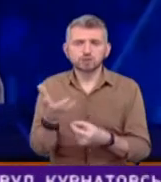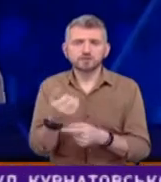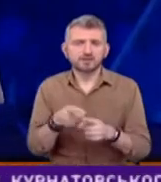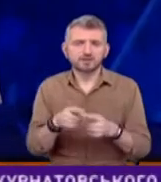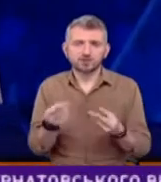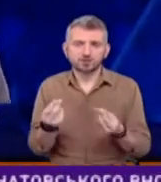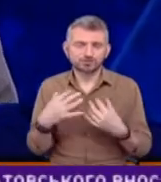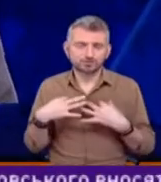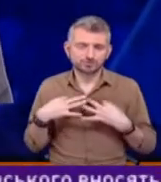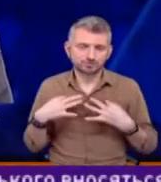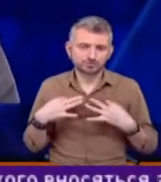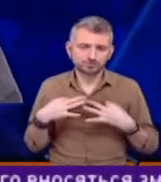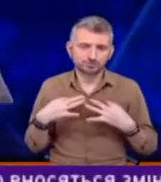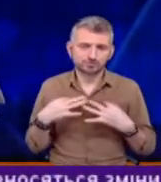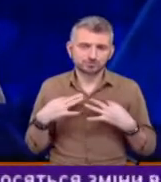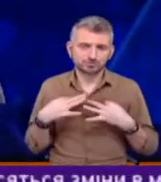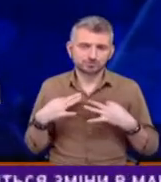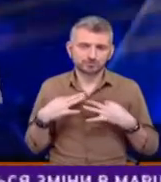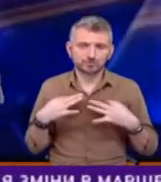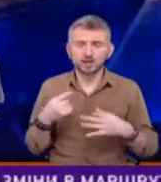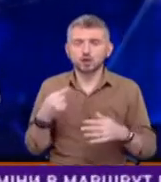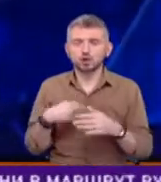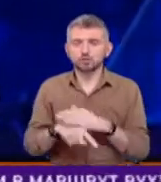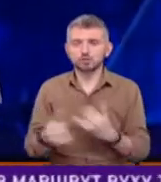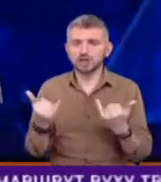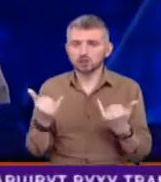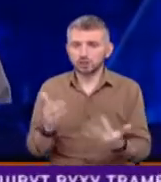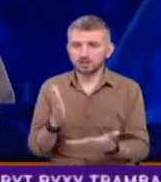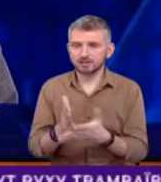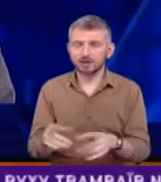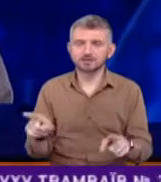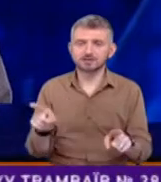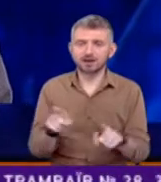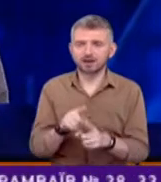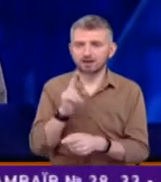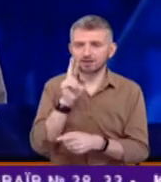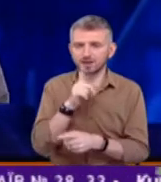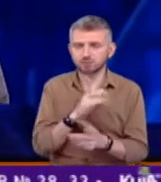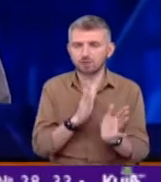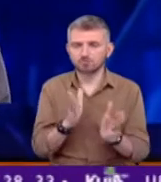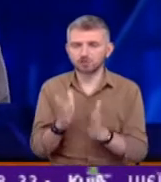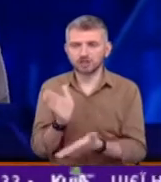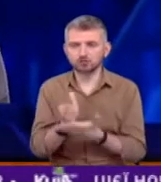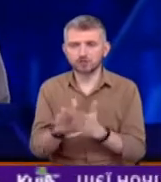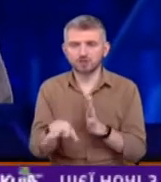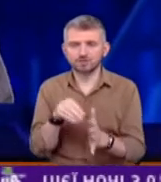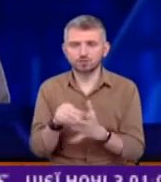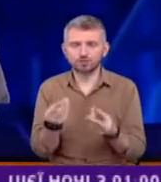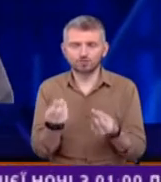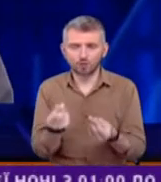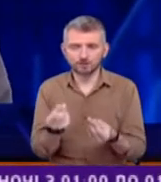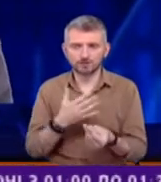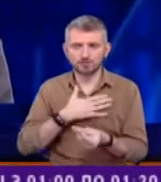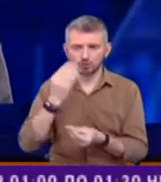гроші, це взагалі абсолютно його не стосується. Тому на сьогодні є така хибна модель існування виборчих фондів, як на